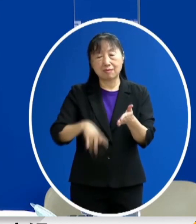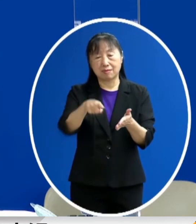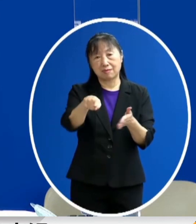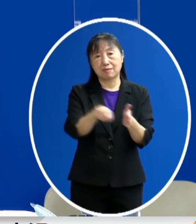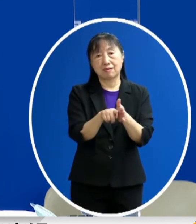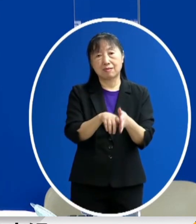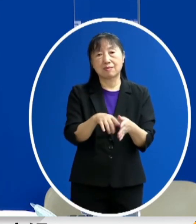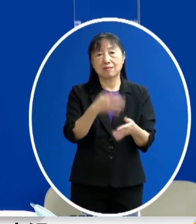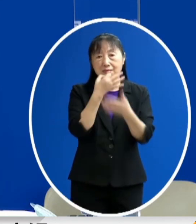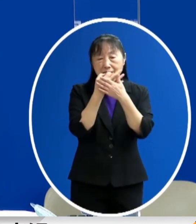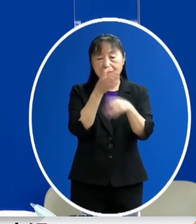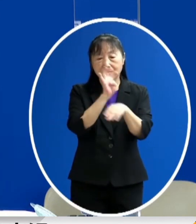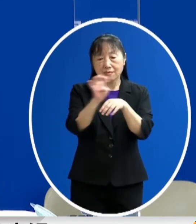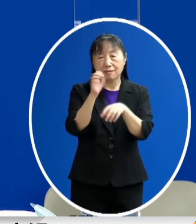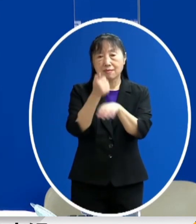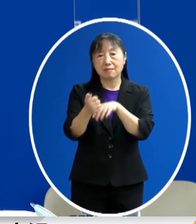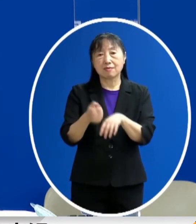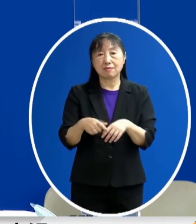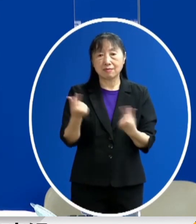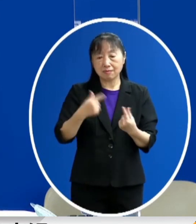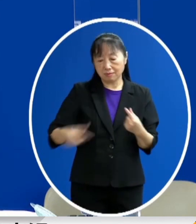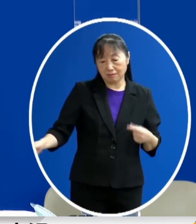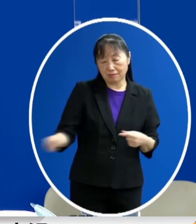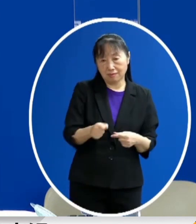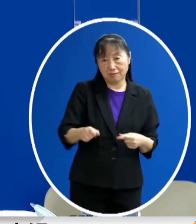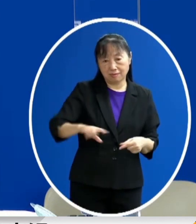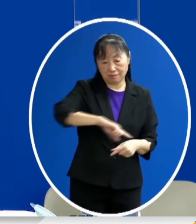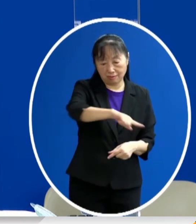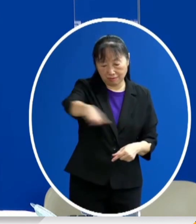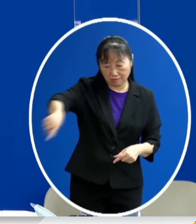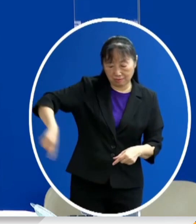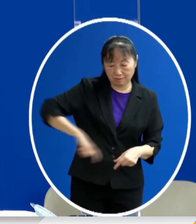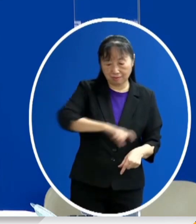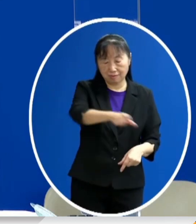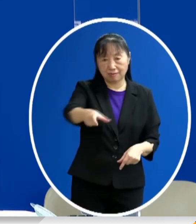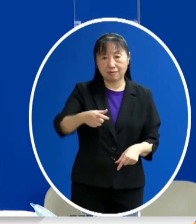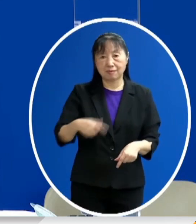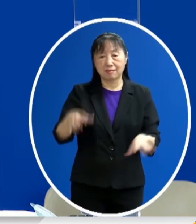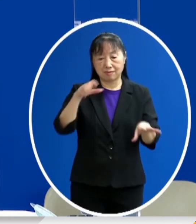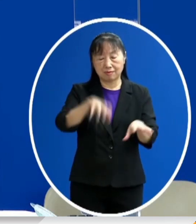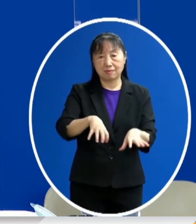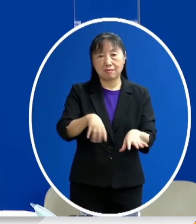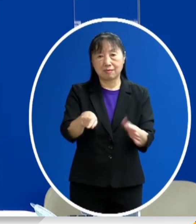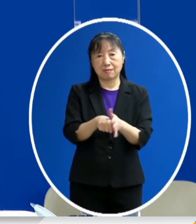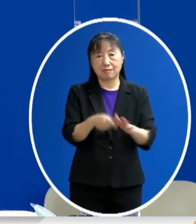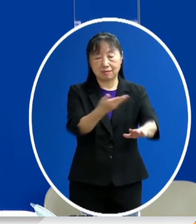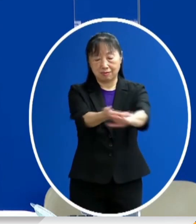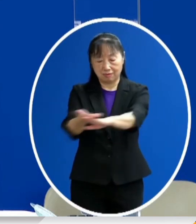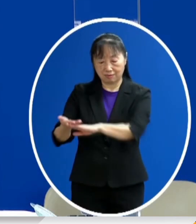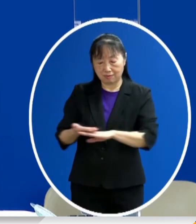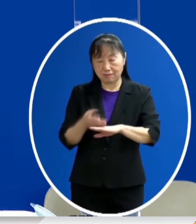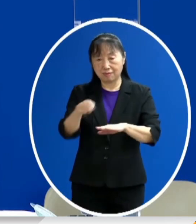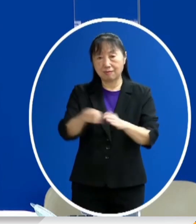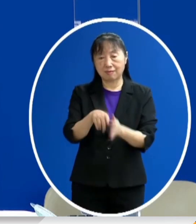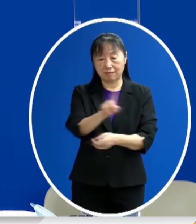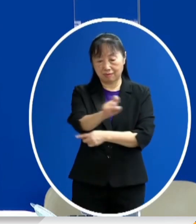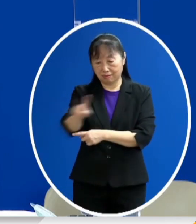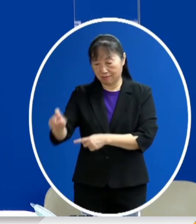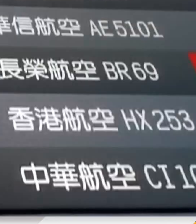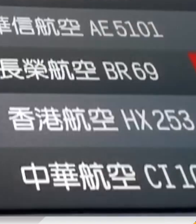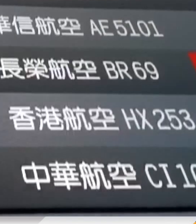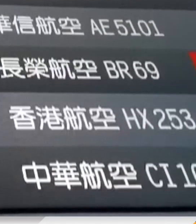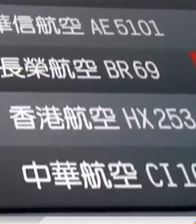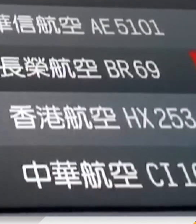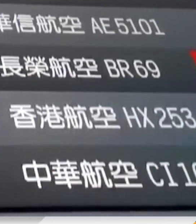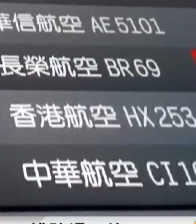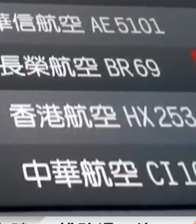只保留就是行李在上输送带的时候会进行这个喷洒消毒，另外转机行李就免消毒